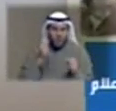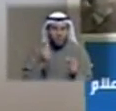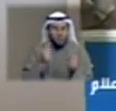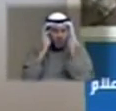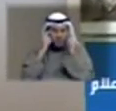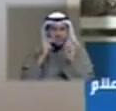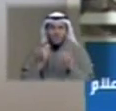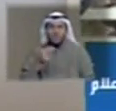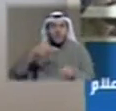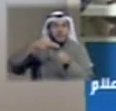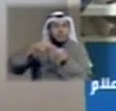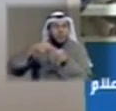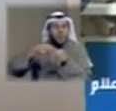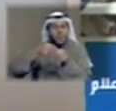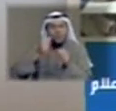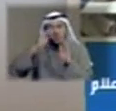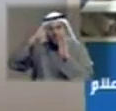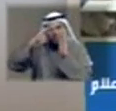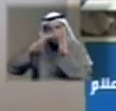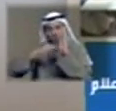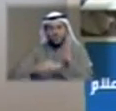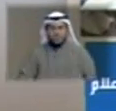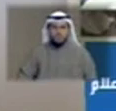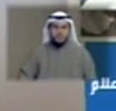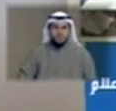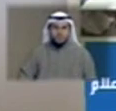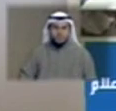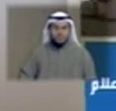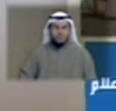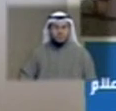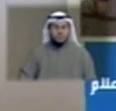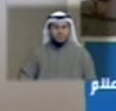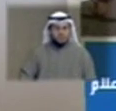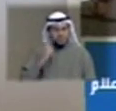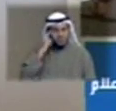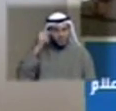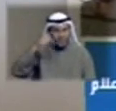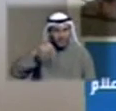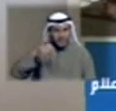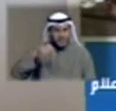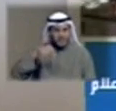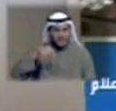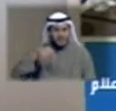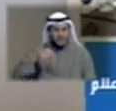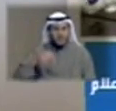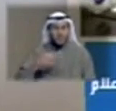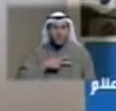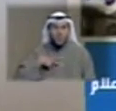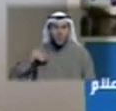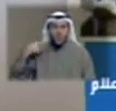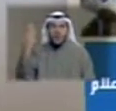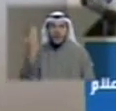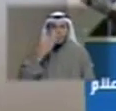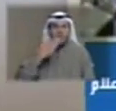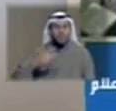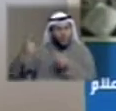في ظل انخفاض سعر البترول. لا شك هناك أيضا العديد من الأنشطة التي قامت فيها وزارة التربية والتي هي عضو